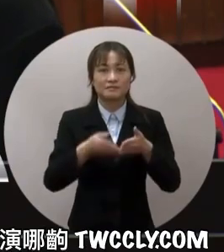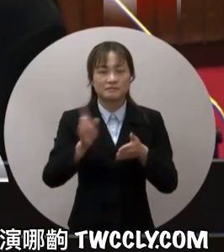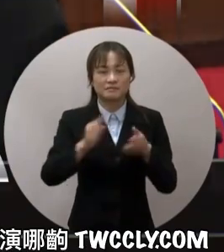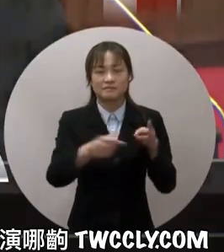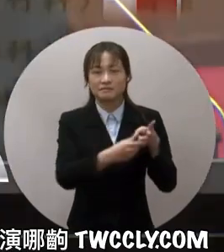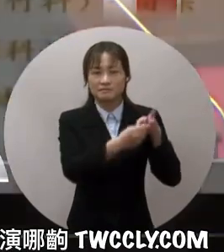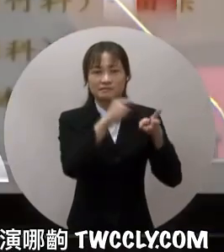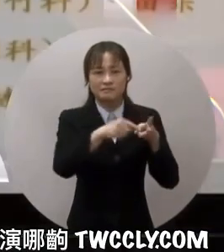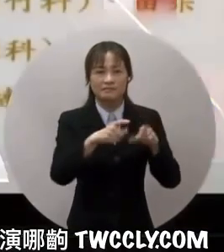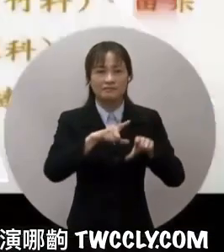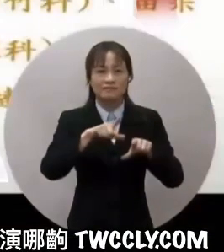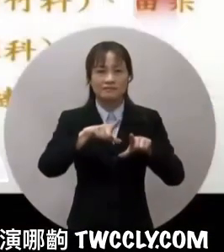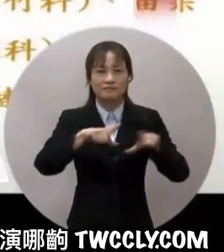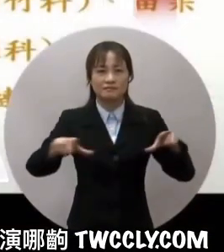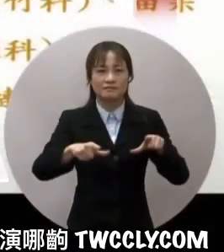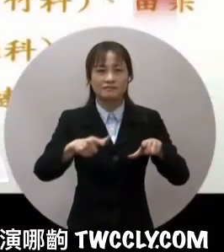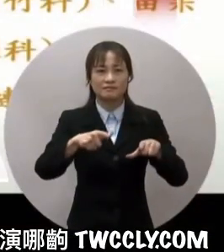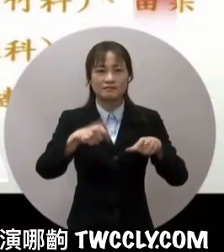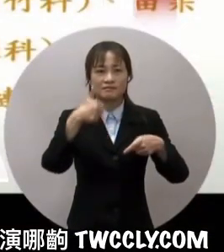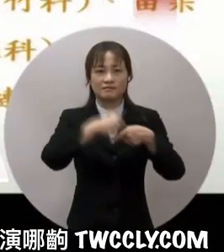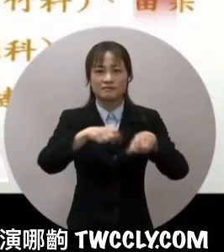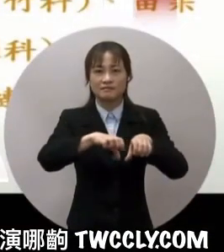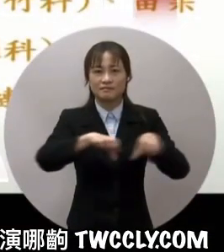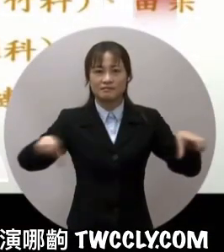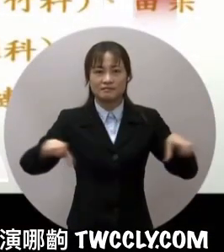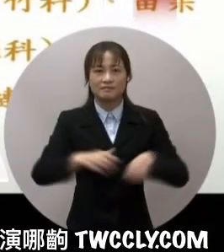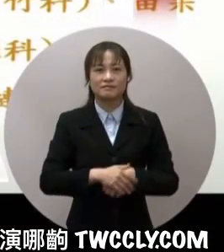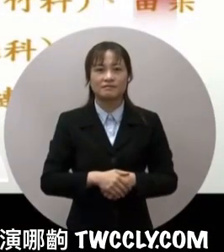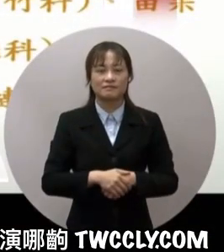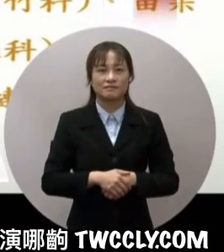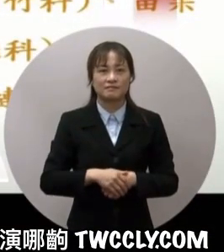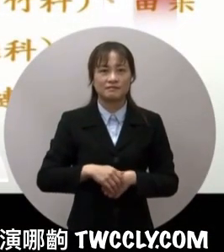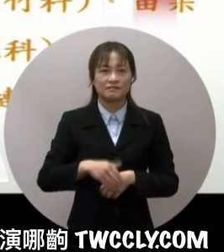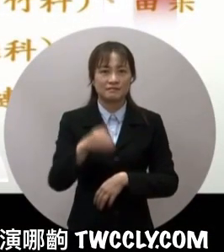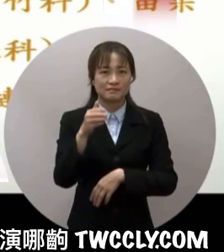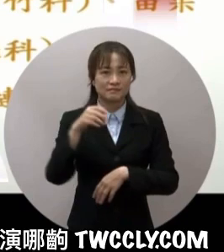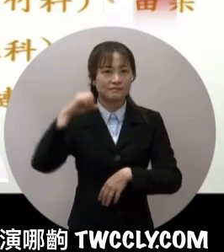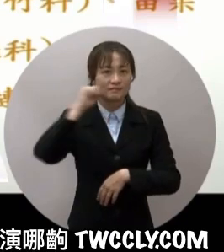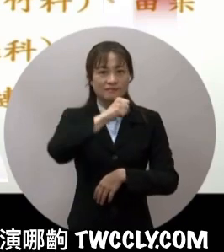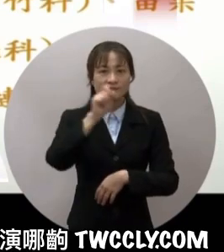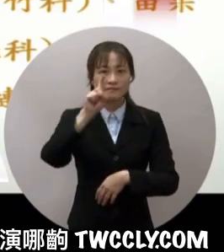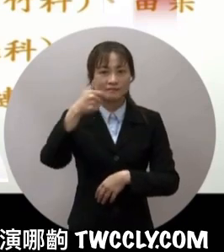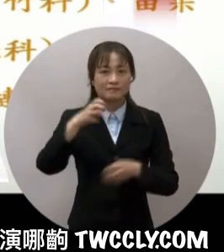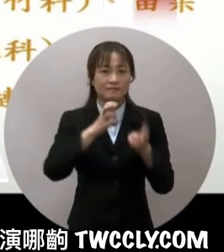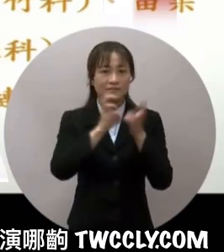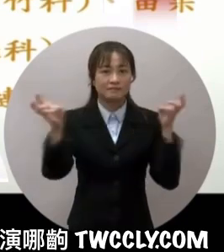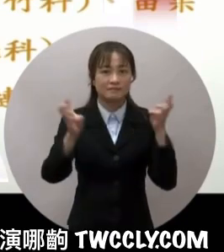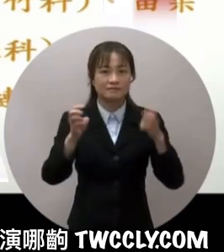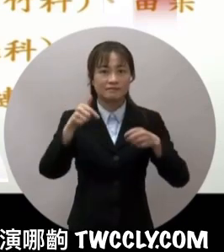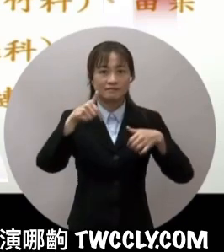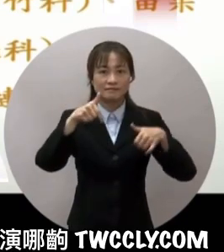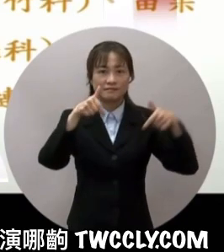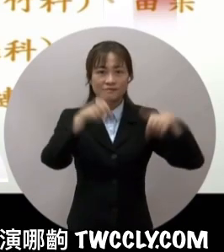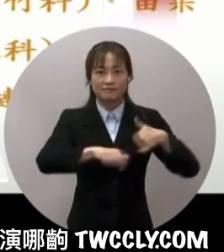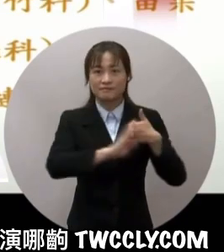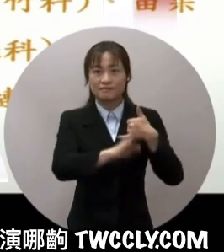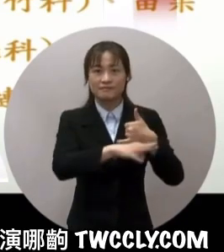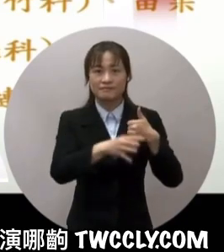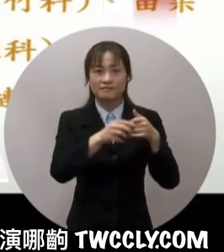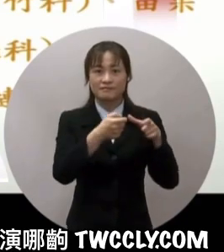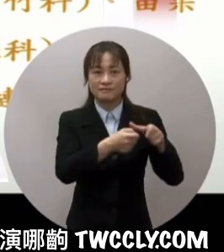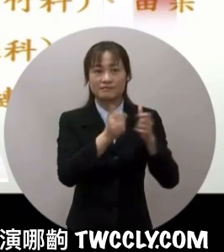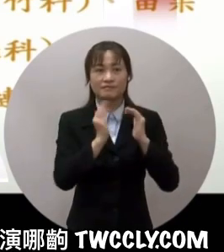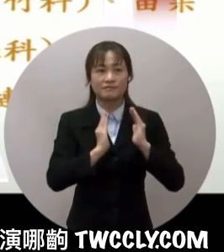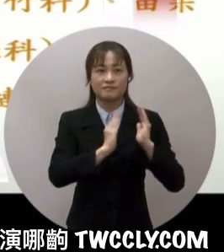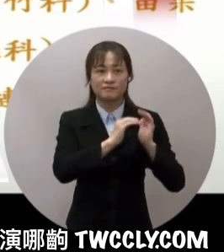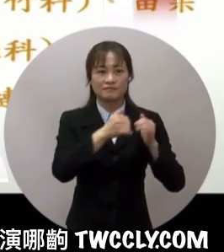學館那個西津公路你起碼那個高教法把我做到新爭新爭又要接來我